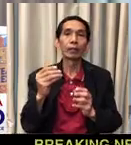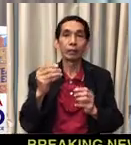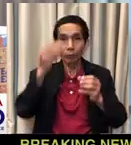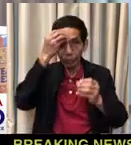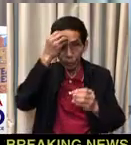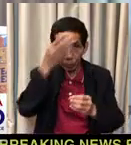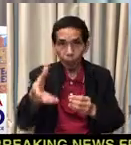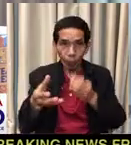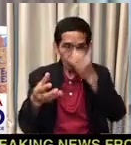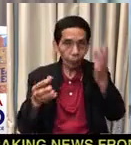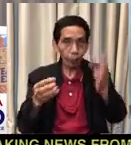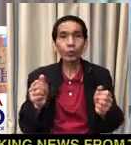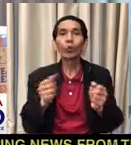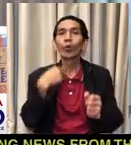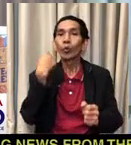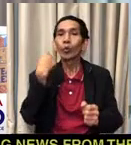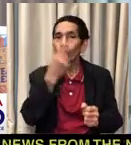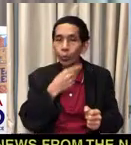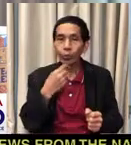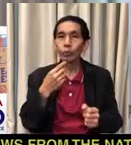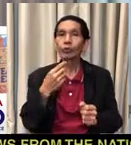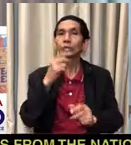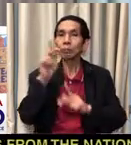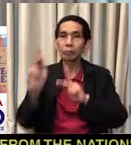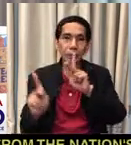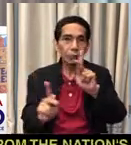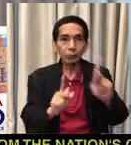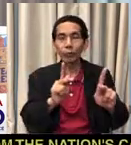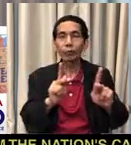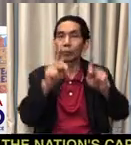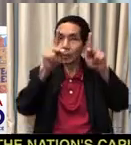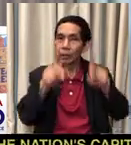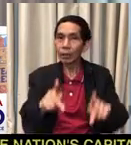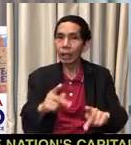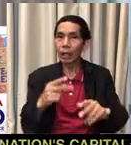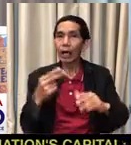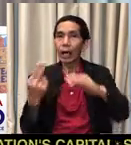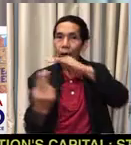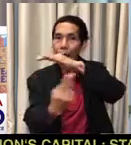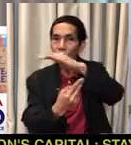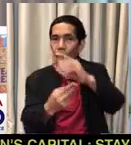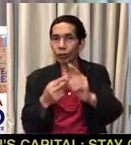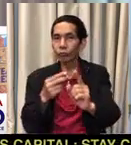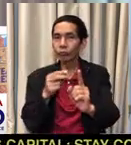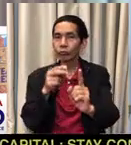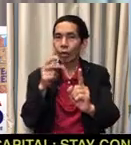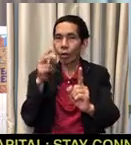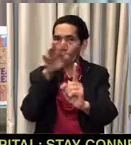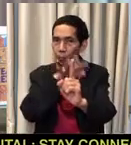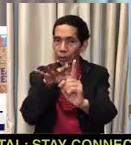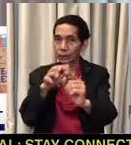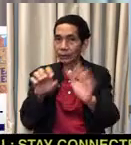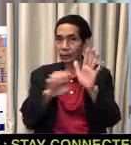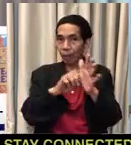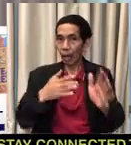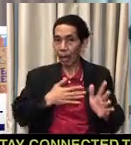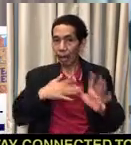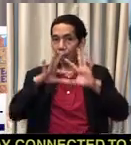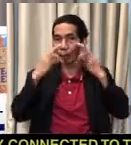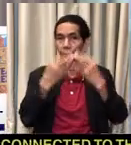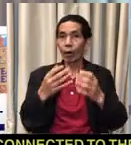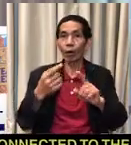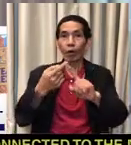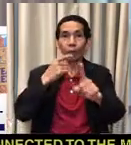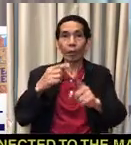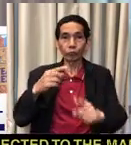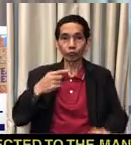pinapaalam po sa kanila kung sino po itong mga persons under monitoring. Halimbawa po ako, ang pamilya ko po ay galing